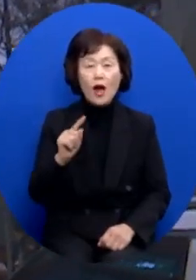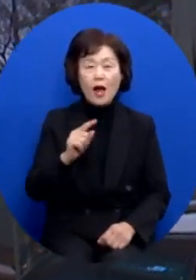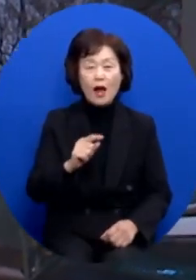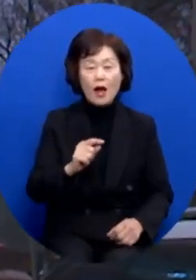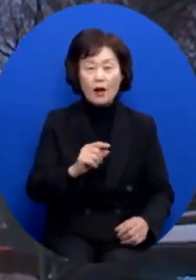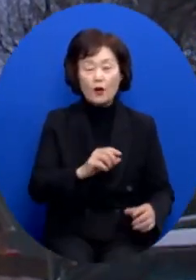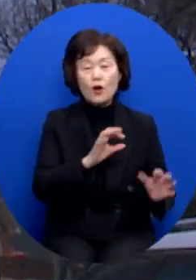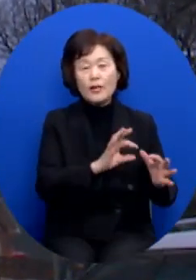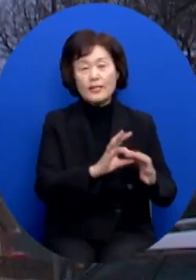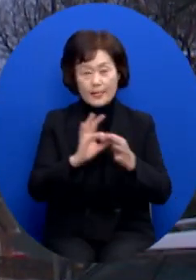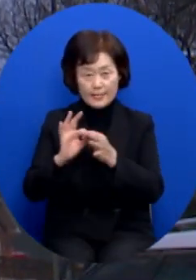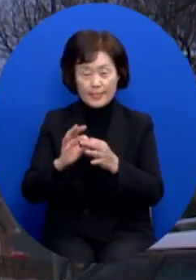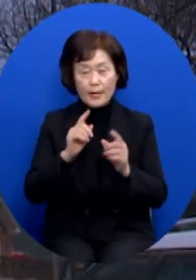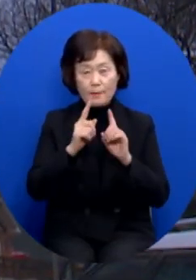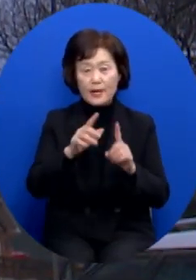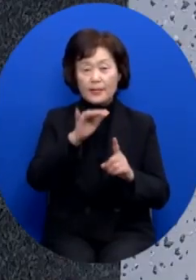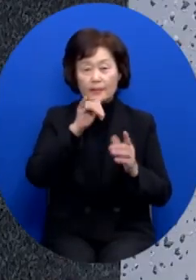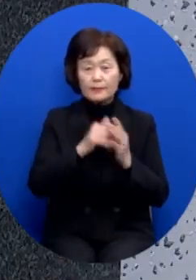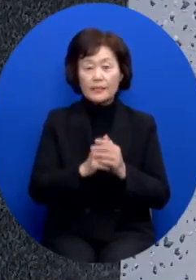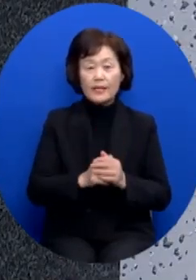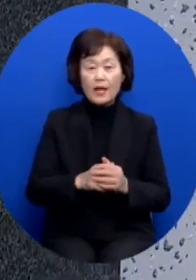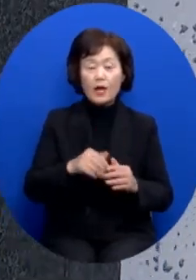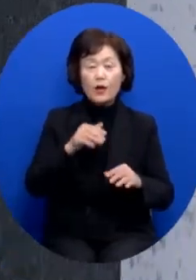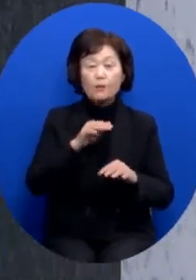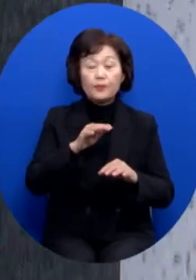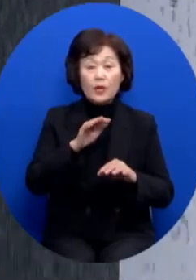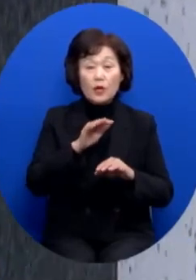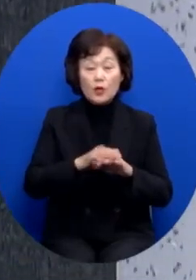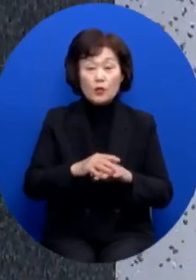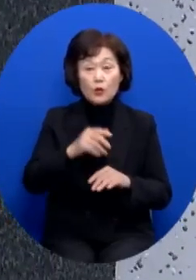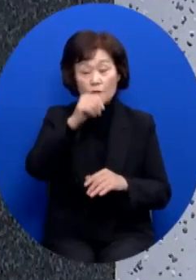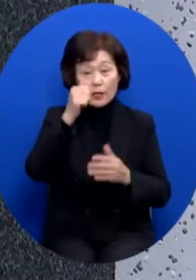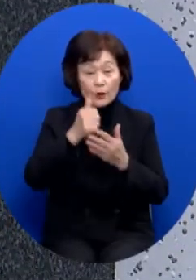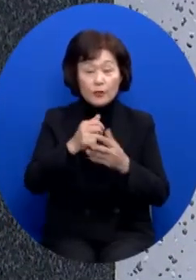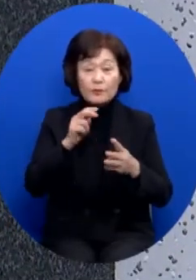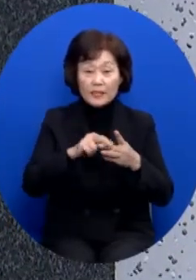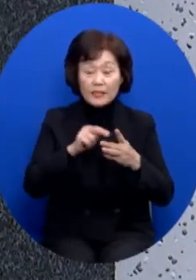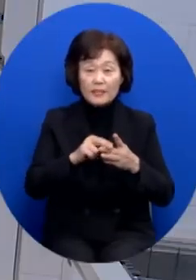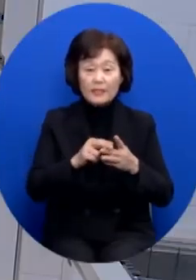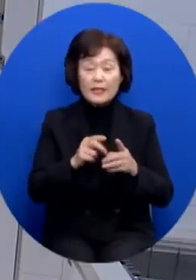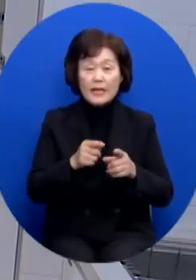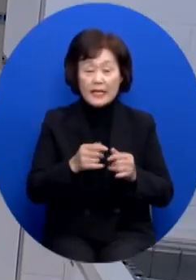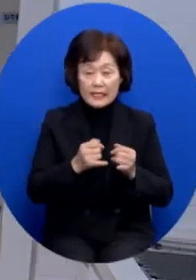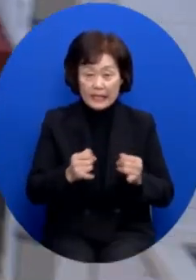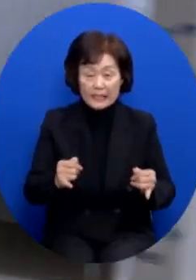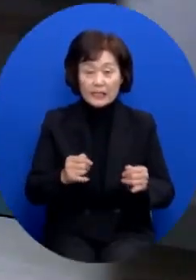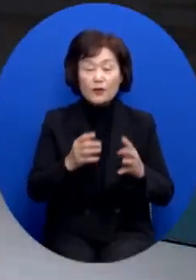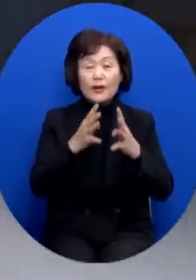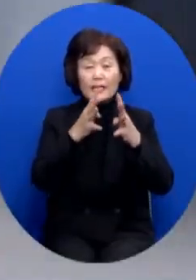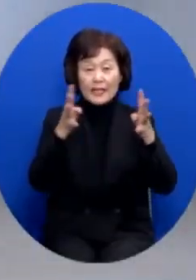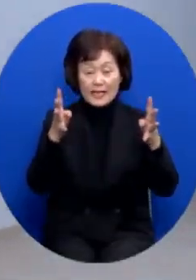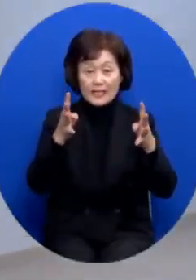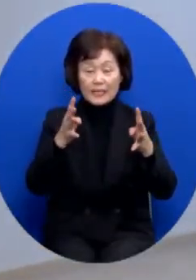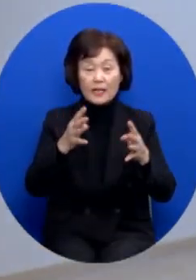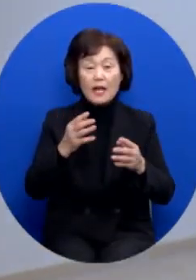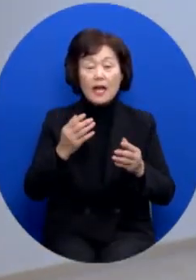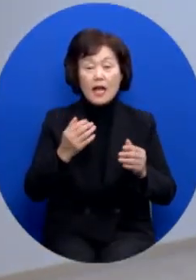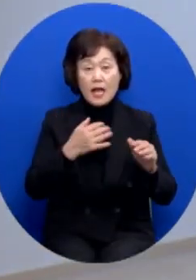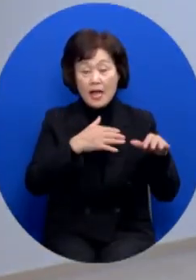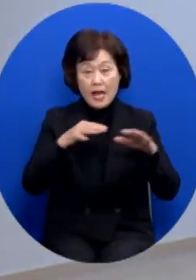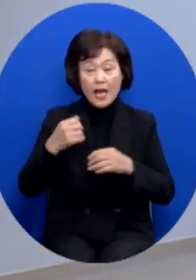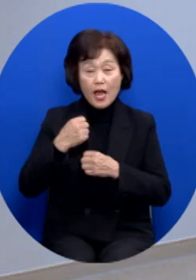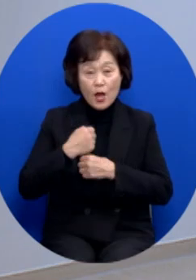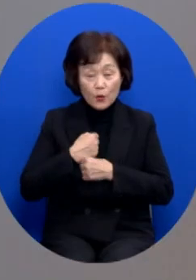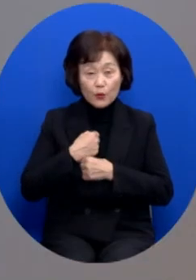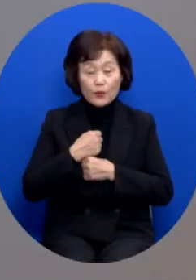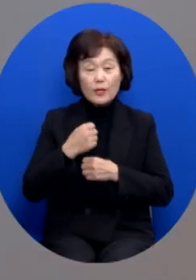한국교회 후원으로 만들어진 손원일 선교센터는 850여 평 부지 지하 1층, 지상 4층 규모로 해군 장교들의 숙소와 세미나실이